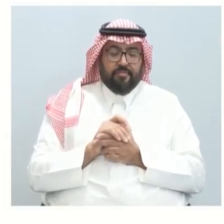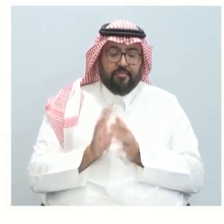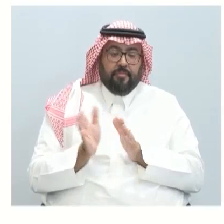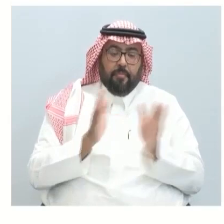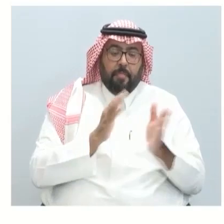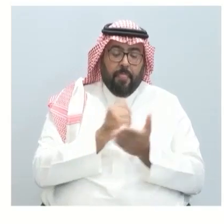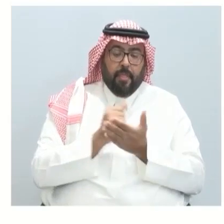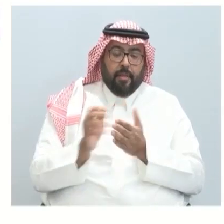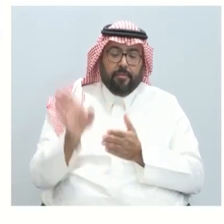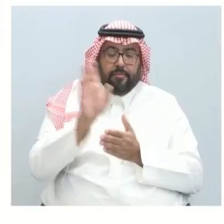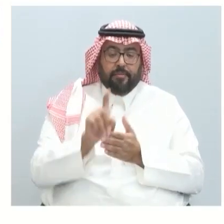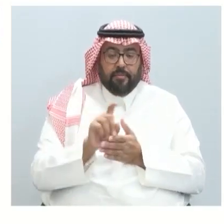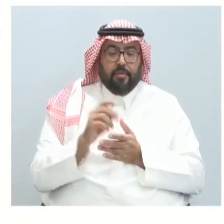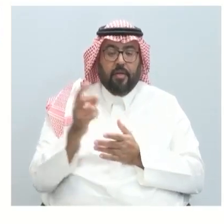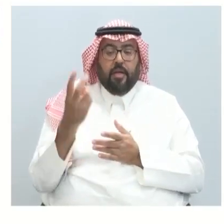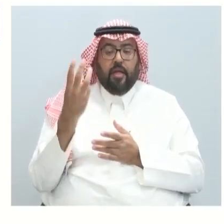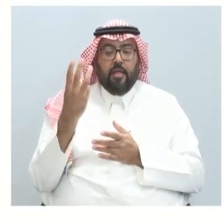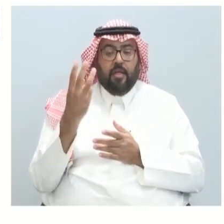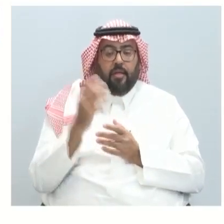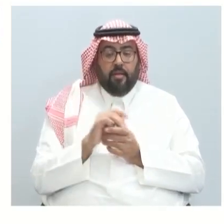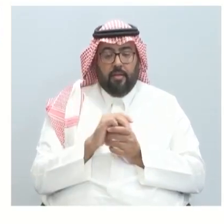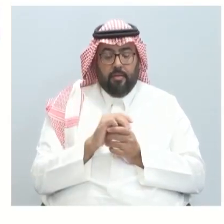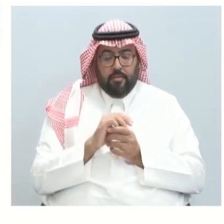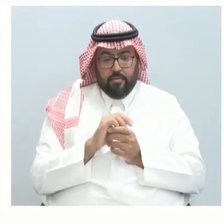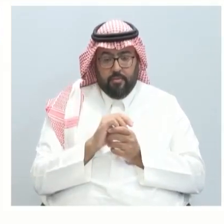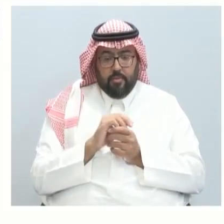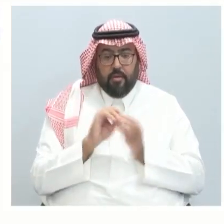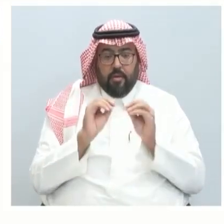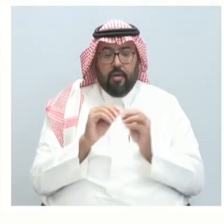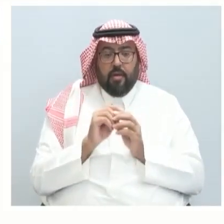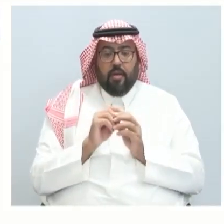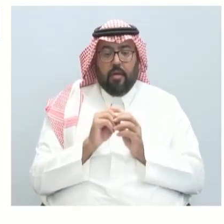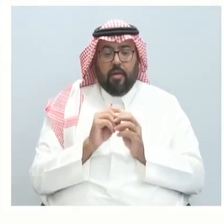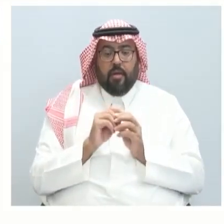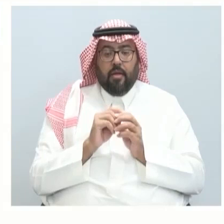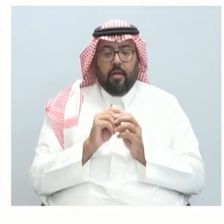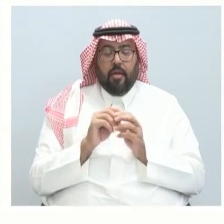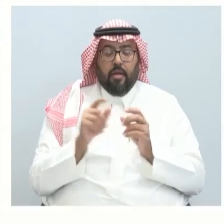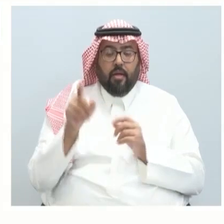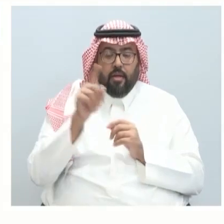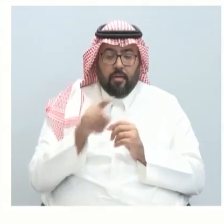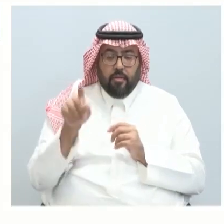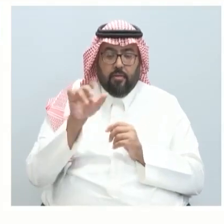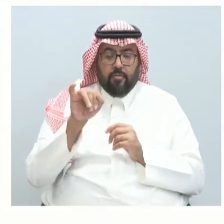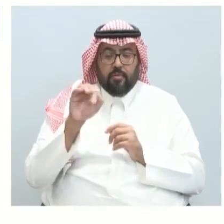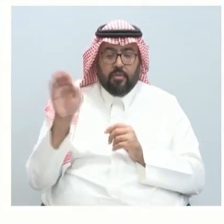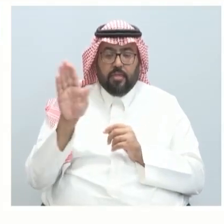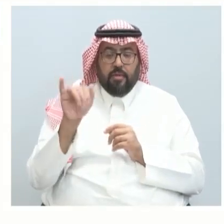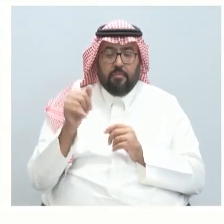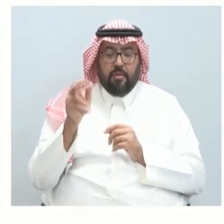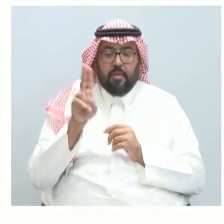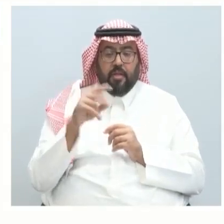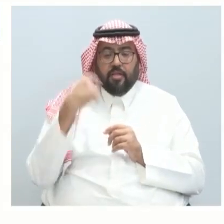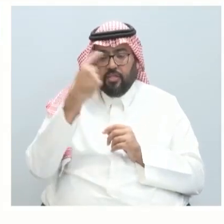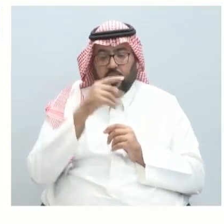نمسح وننتقل الى السؤال الثالث ولدينا هنا ابنائي وبناتي احوط المجسمات التي لها